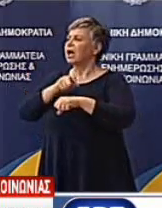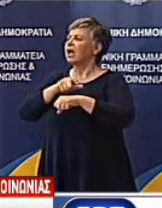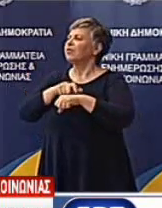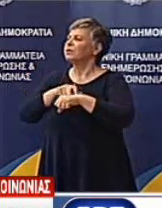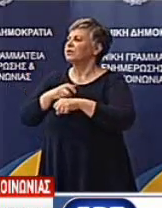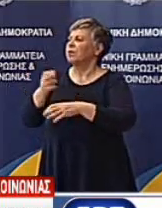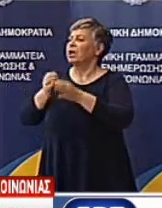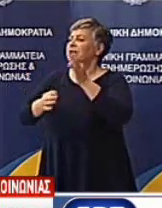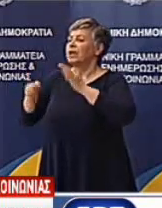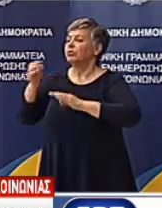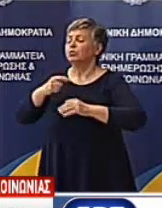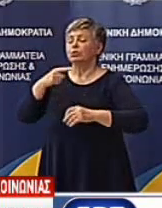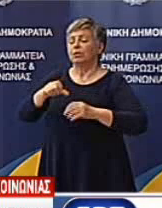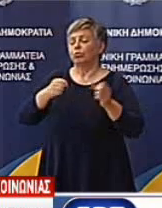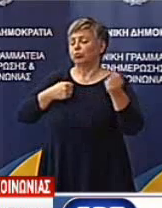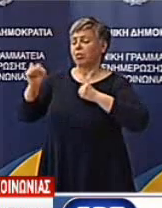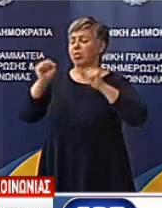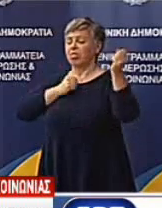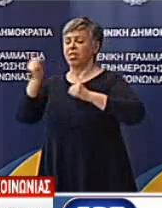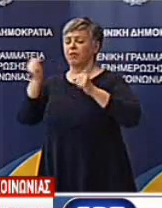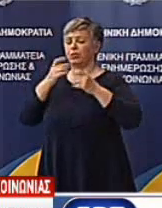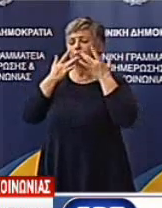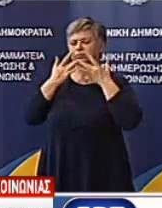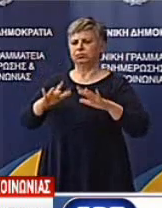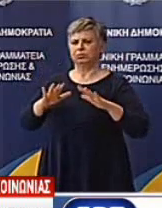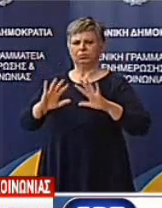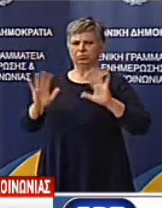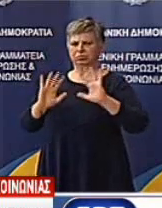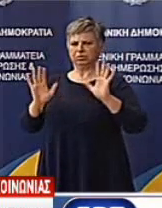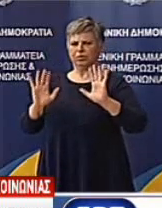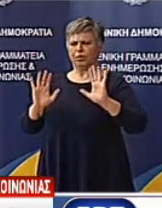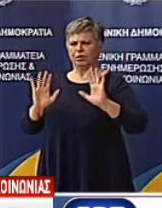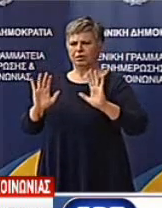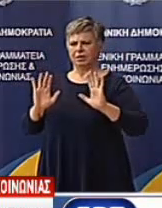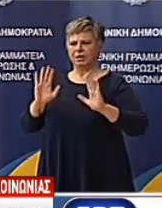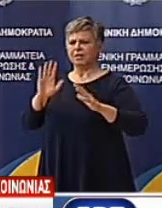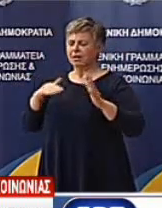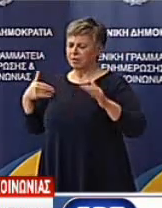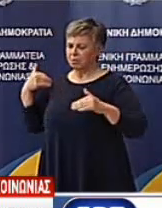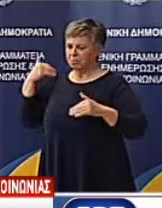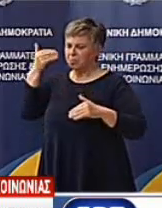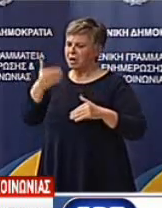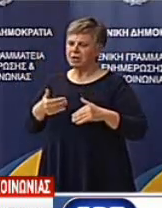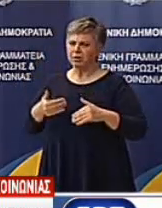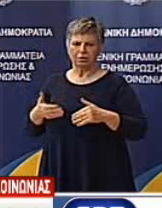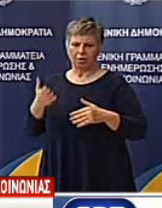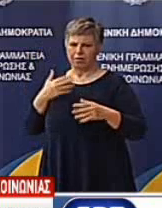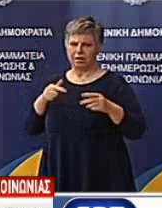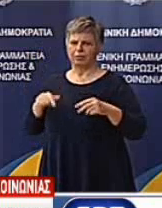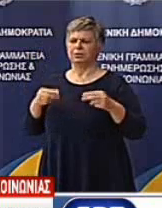συμφωνεί με τα βήματα της κυβέρνησης. Επομένως δεν μπαίνει τέτοιο ζήτημα. Η κυβερνητική πλειοψηφία